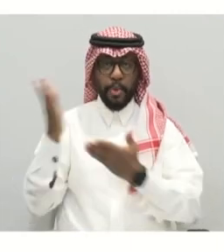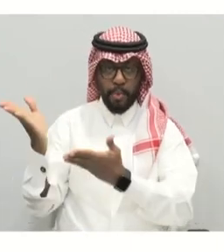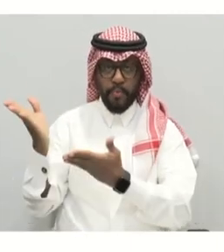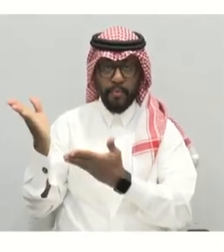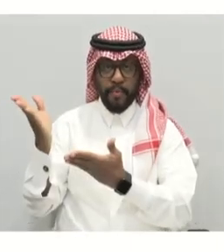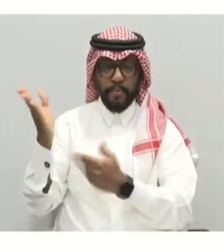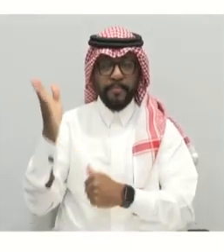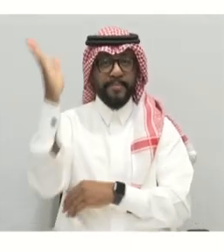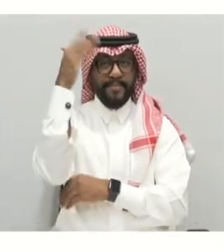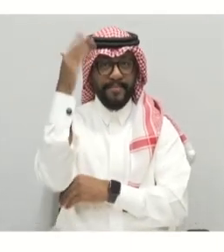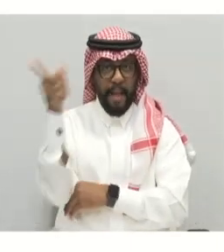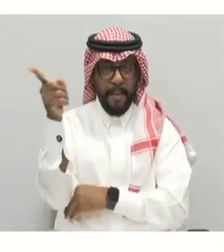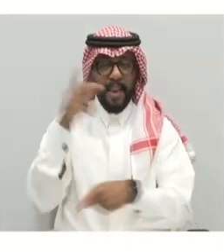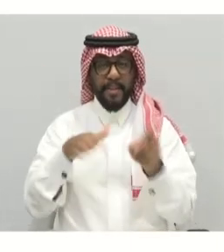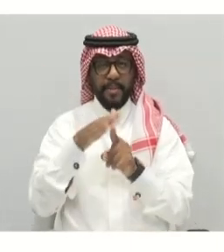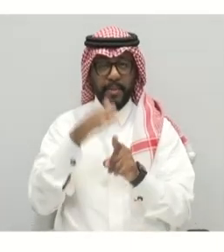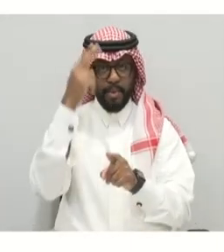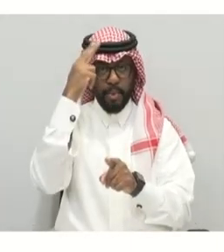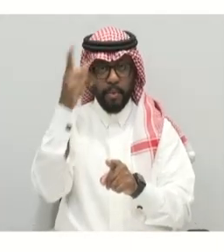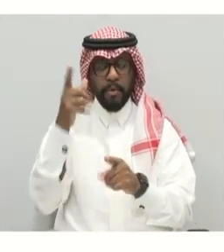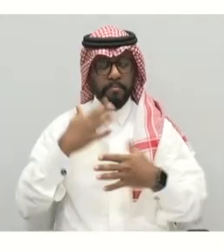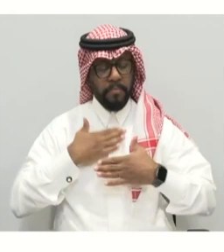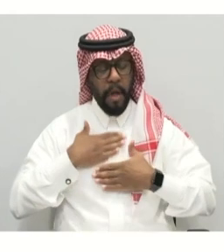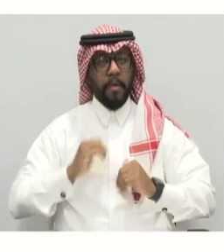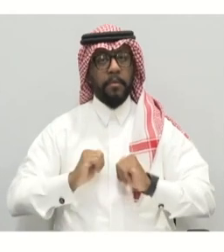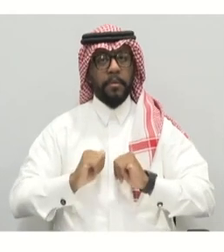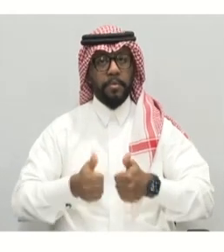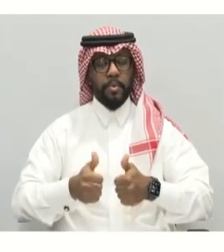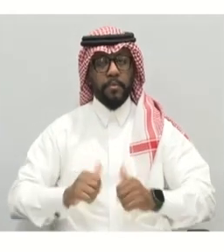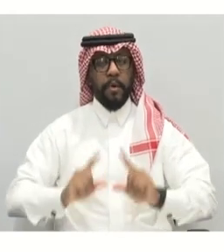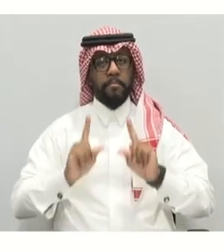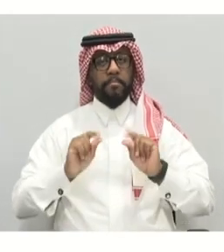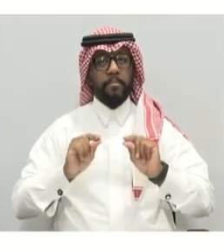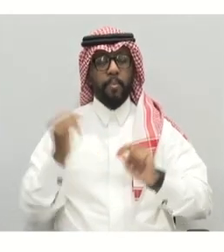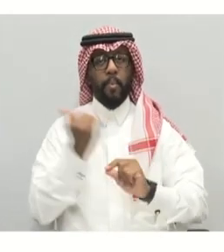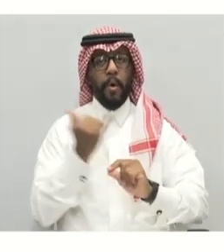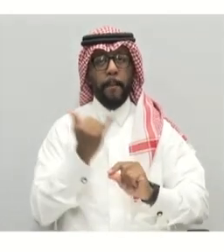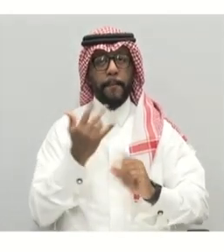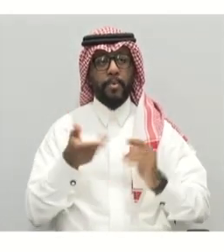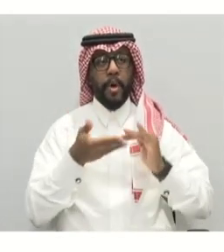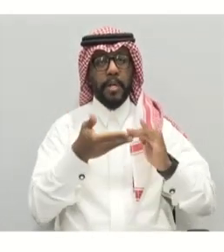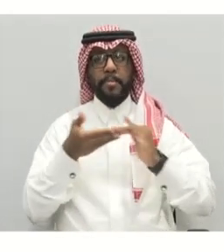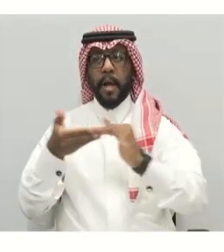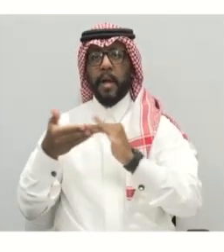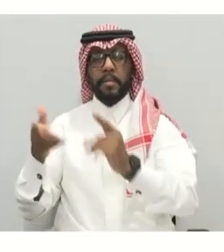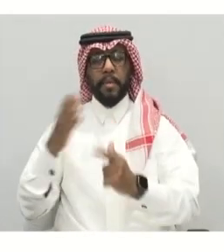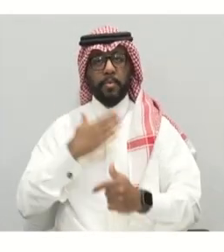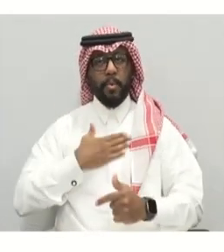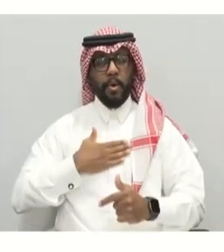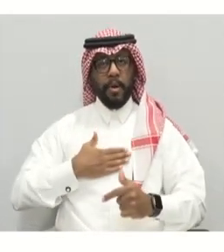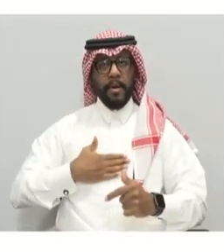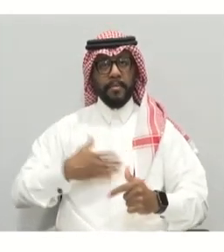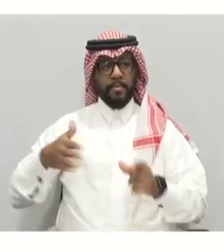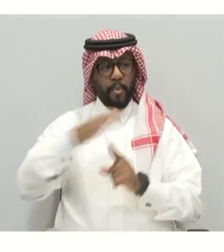لاحظوا معي يؤدي المواطن الصالح دورا مهما في خدمه وطنه من خلال